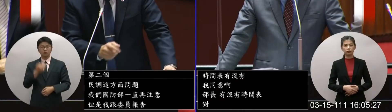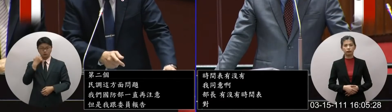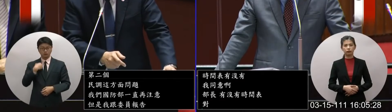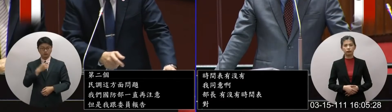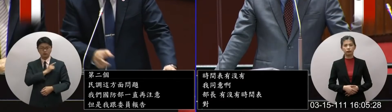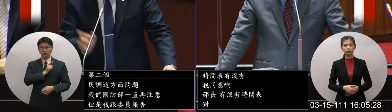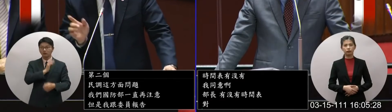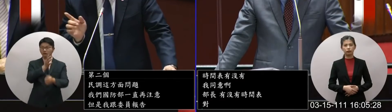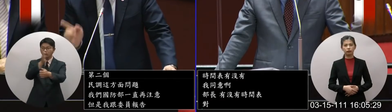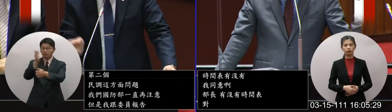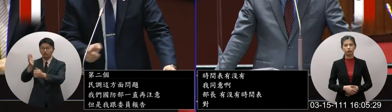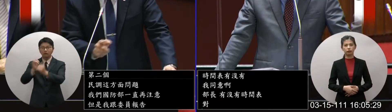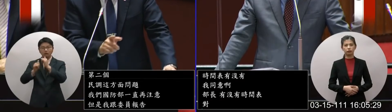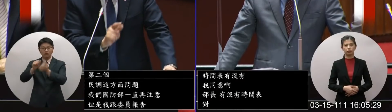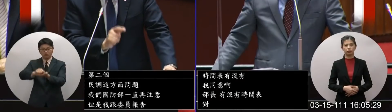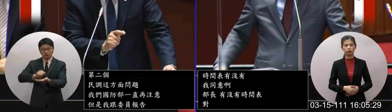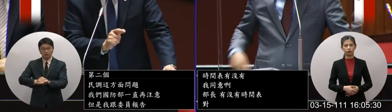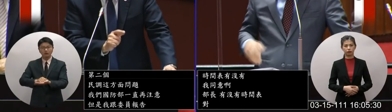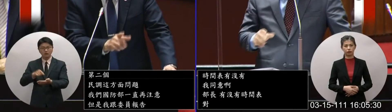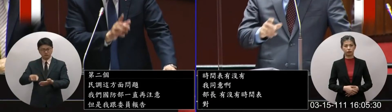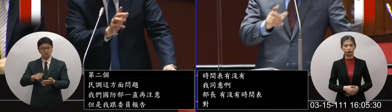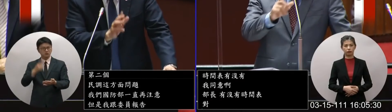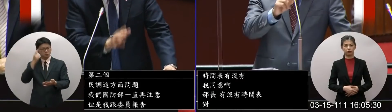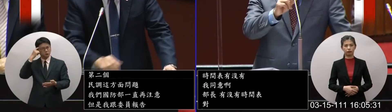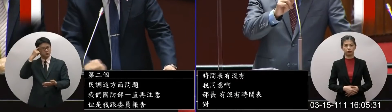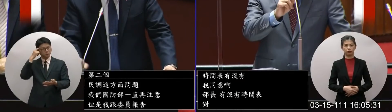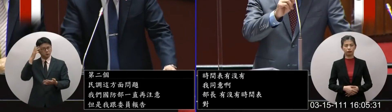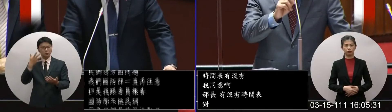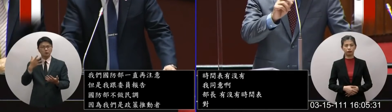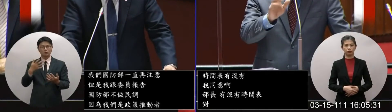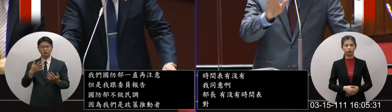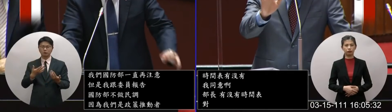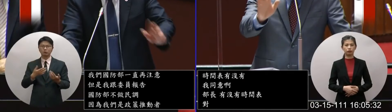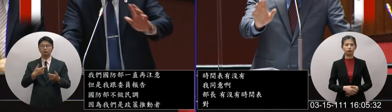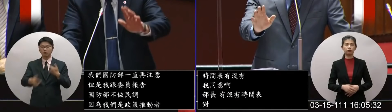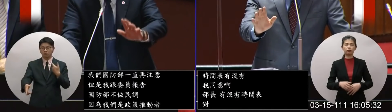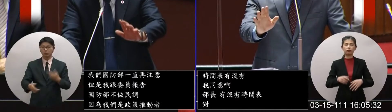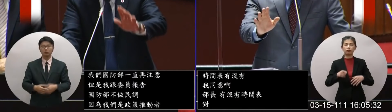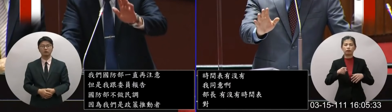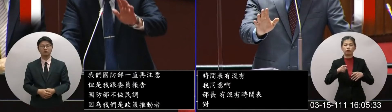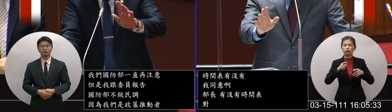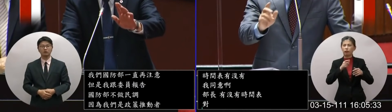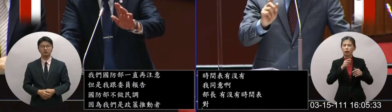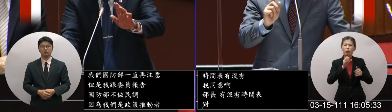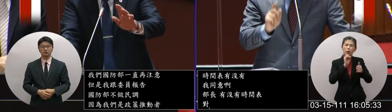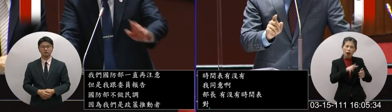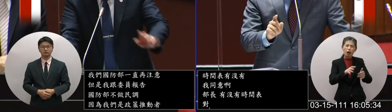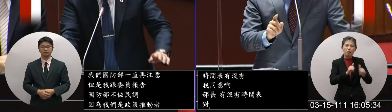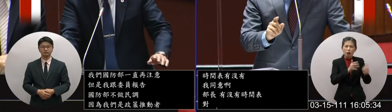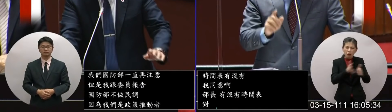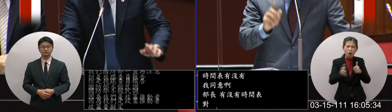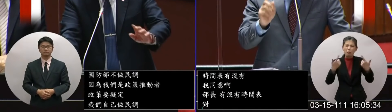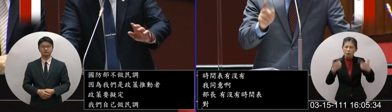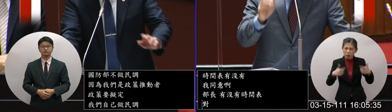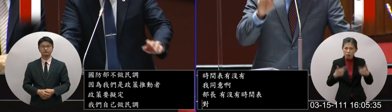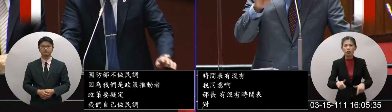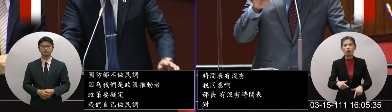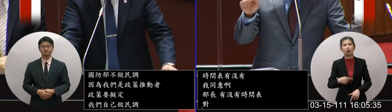民调，民调的话可能会造成很多争议，所以为什么我一开头我讲国防部 我不是叫你做民调，我是要跟你